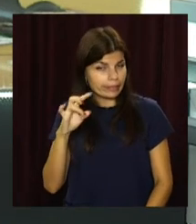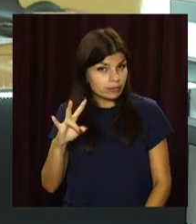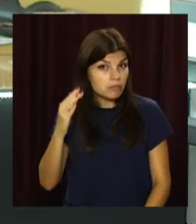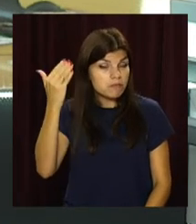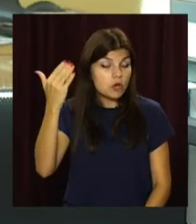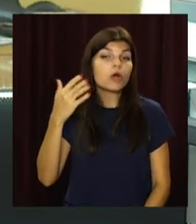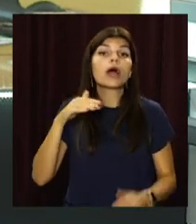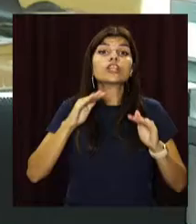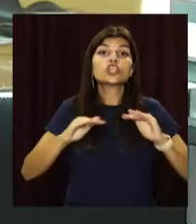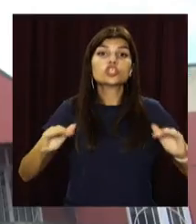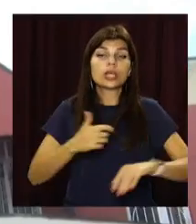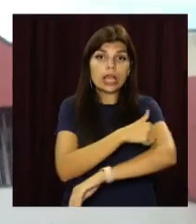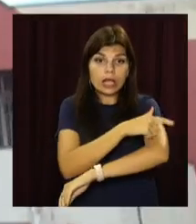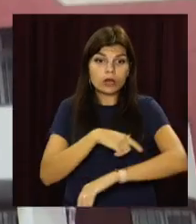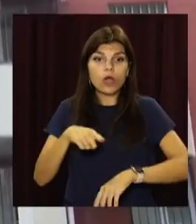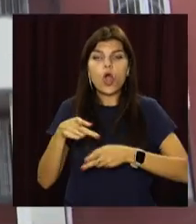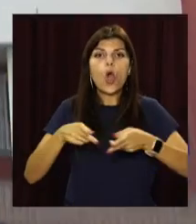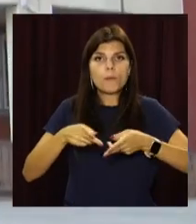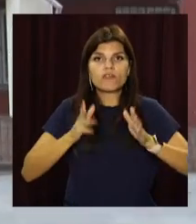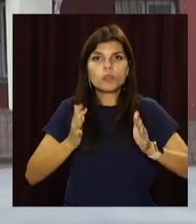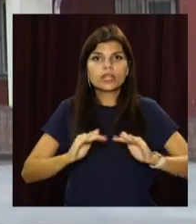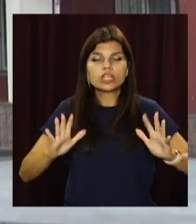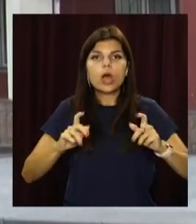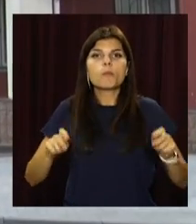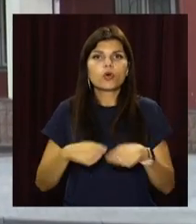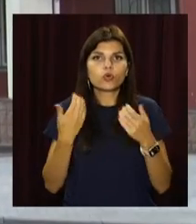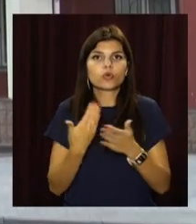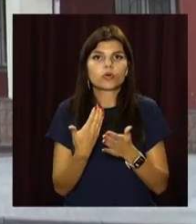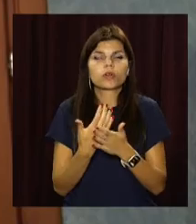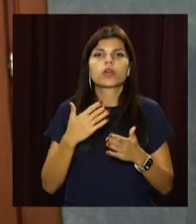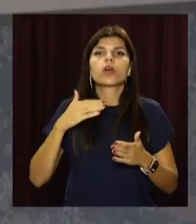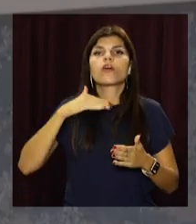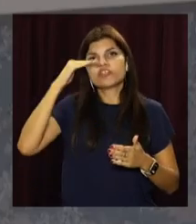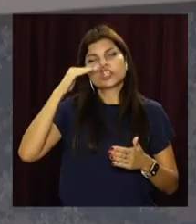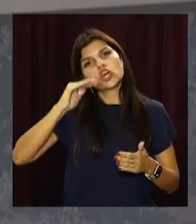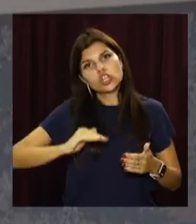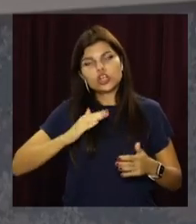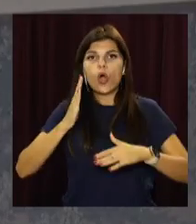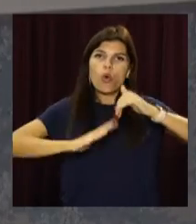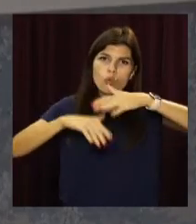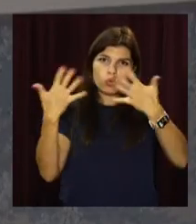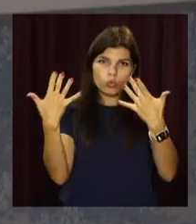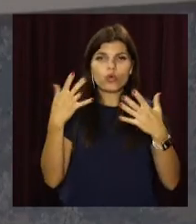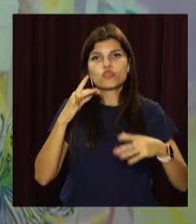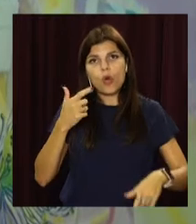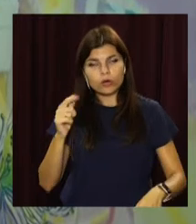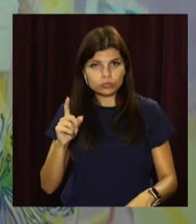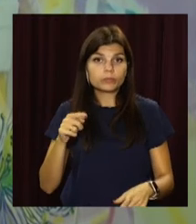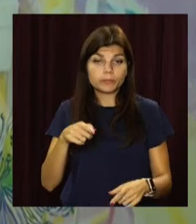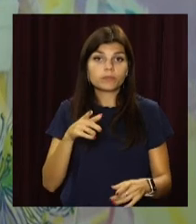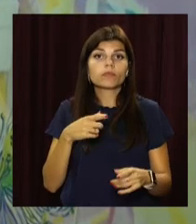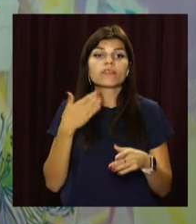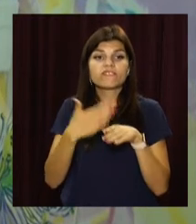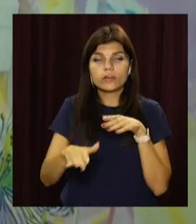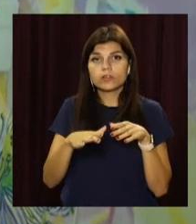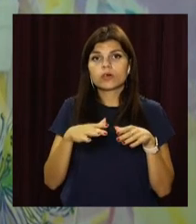В обласній дитячій лікарні вони оперуватимуть дітей з порушенням функцій верхніх чи нижніх кінцівок. Для цього у медзакладі